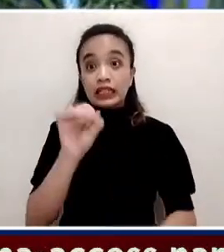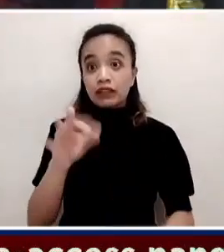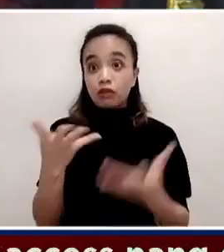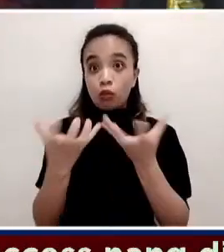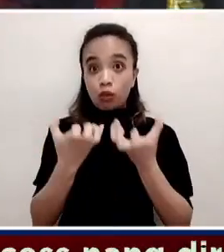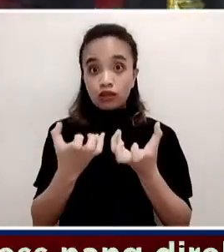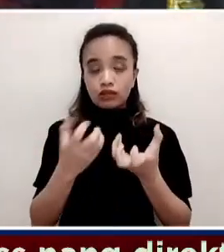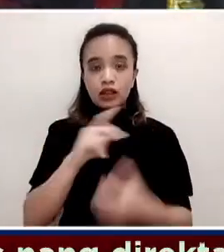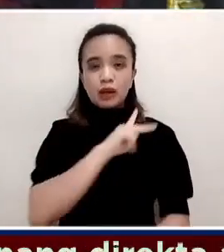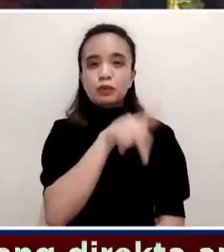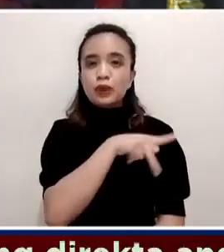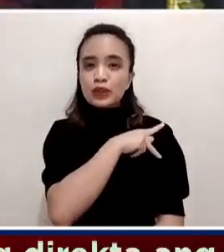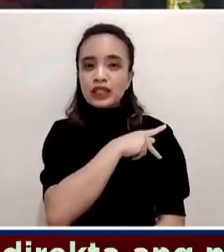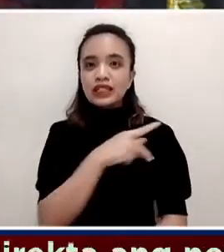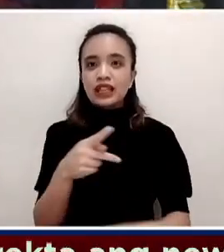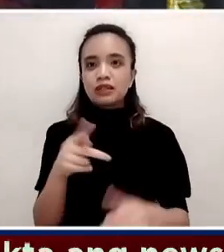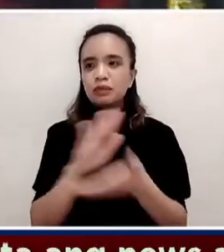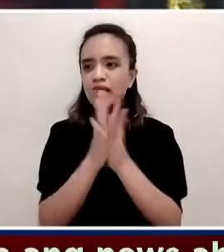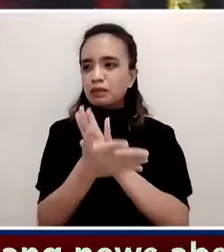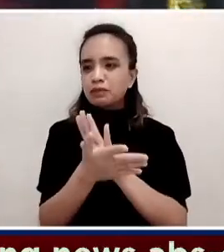Claus mo, may mga ibang